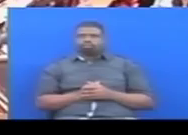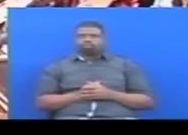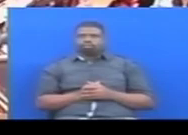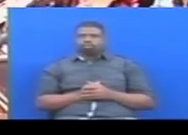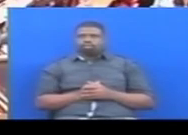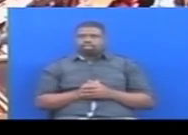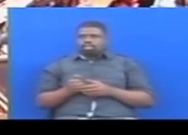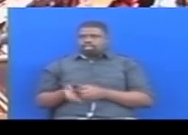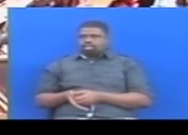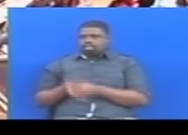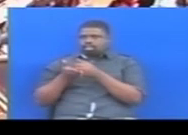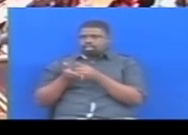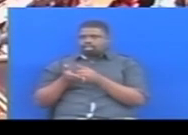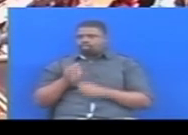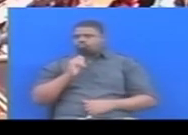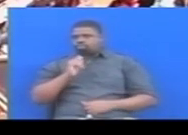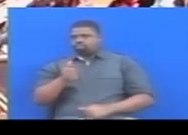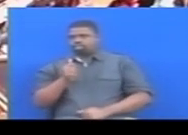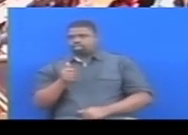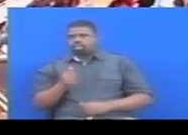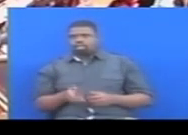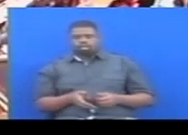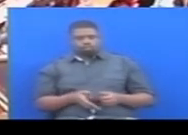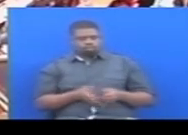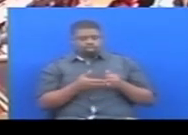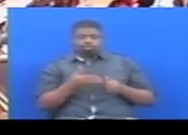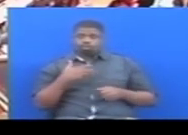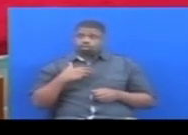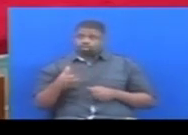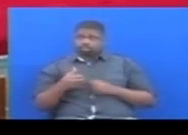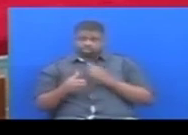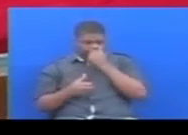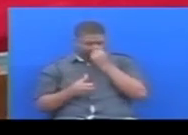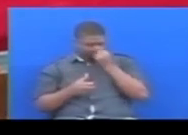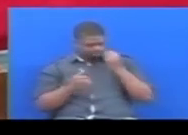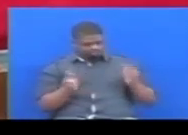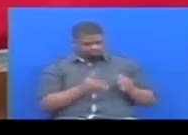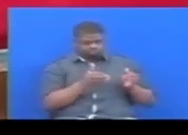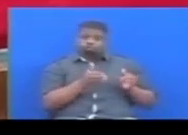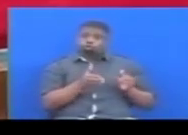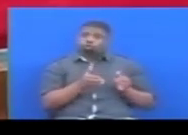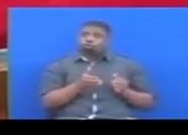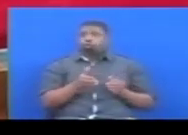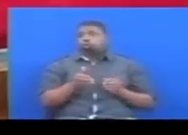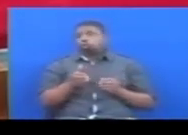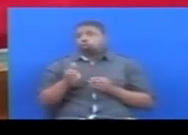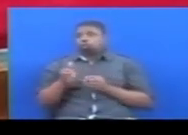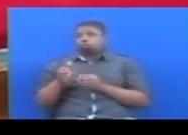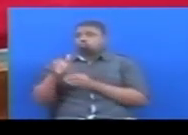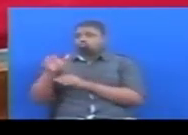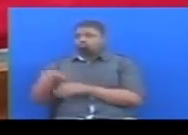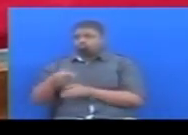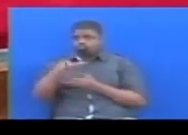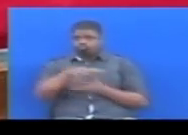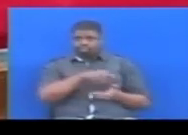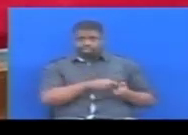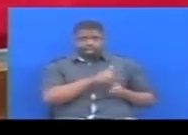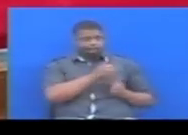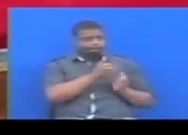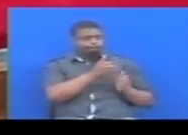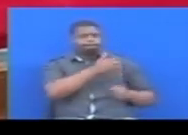Mheshimiwa Naibu Spika, kwa niaba ya Mheshimiwa Waziri wa Mifugo na Uvuvi, napenda kujibu maswali mawili ya nyongeza